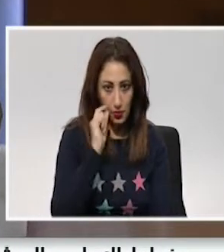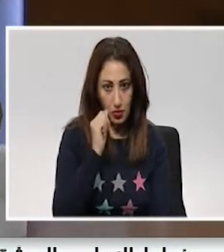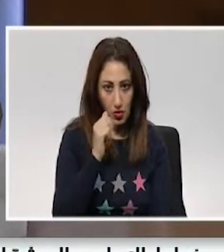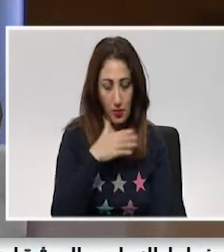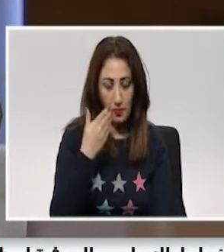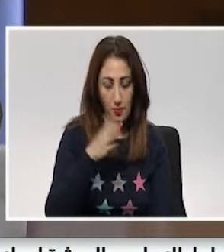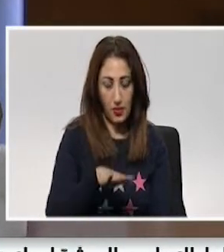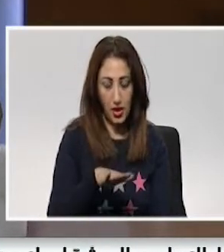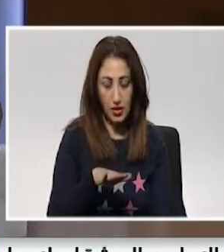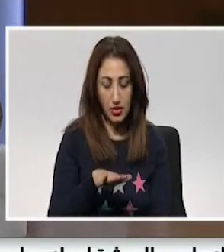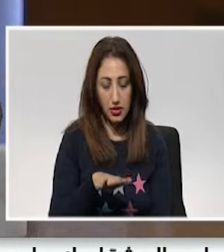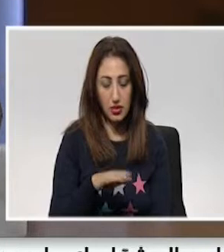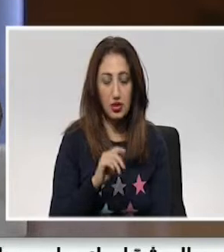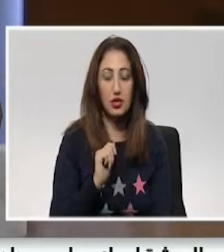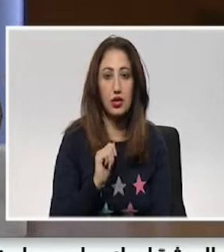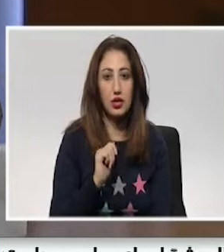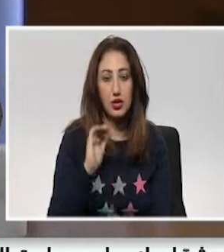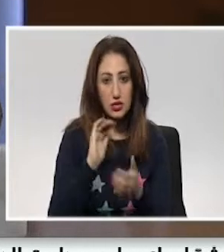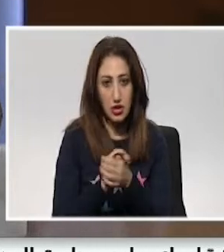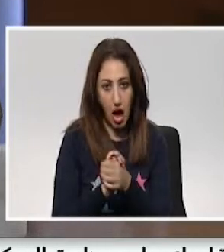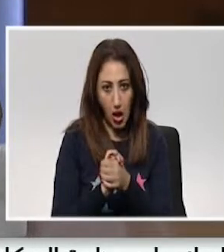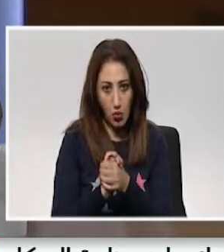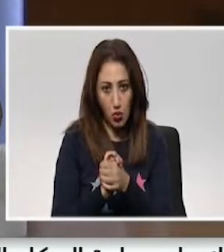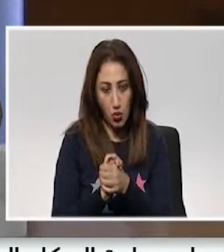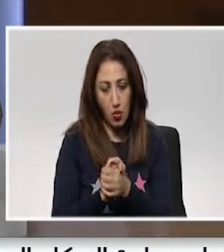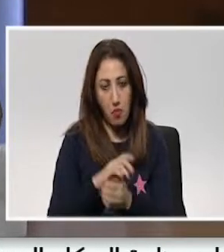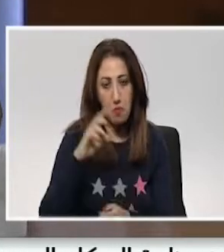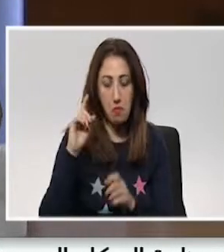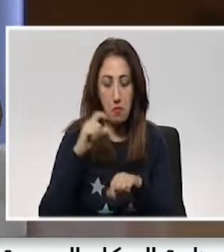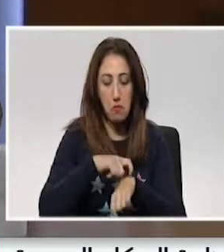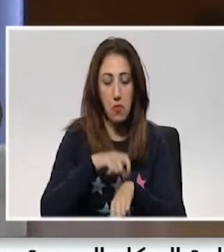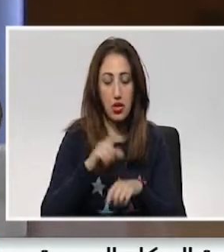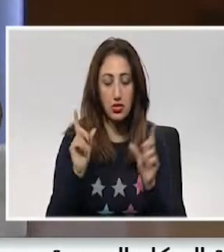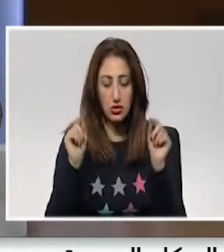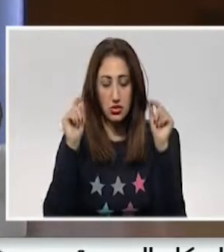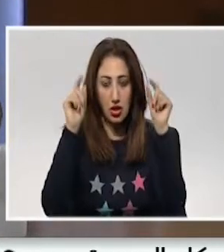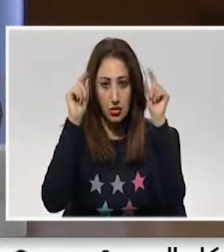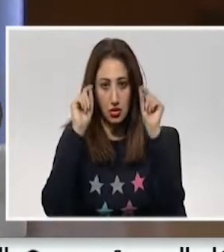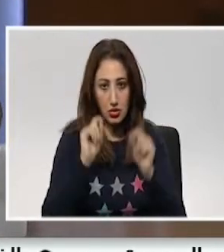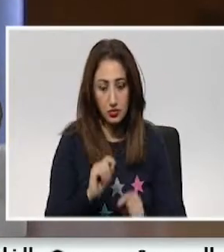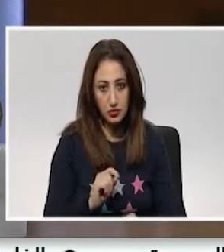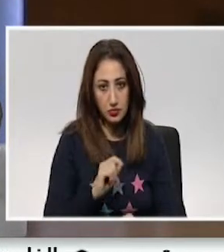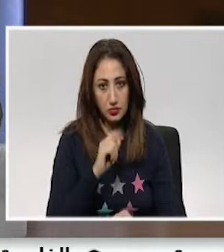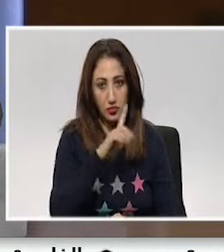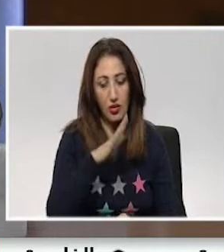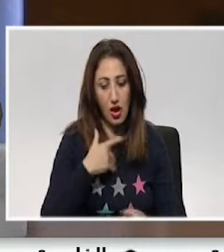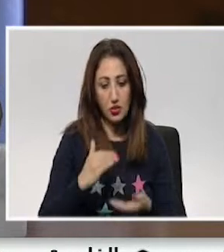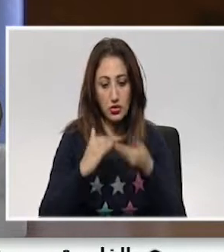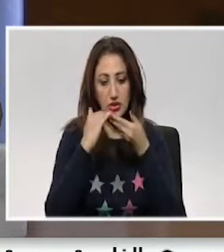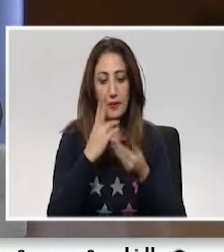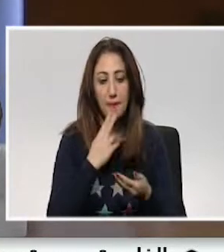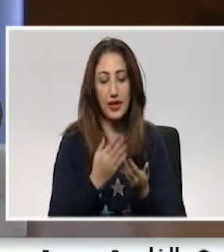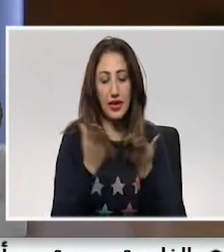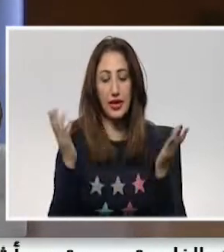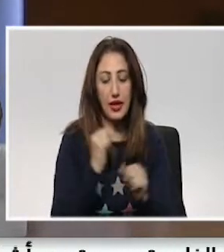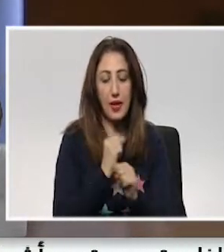توفى والده وصديقه بمرض السرطان، فاللحظه دي قرر انه يعمل خير لكل مريض بالسرطان.